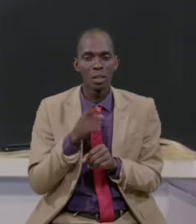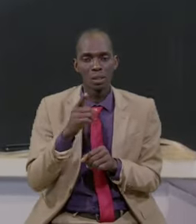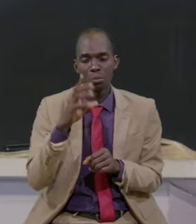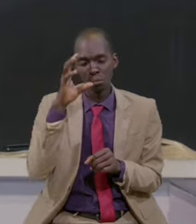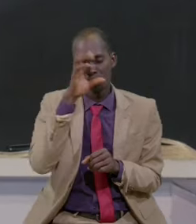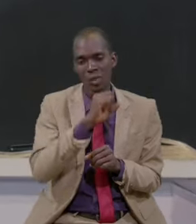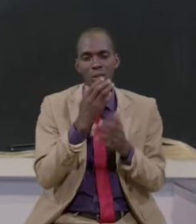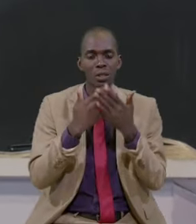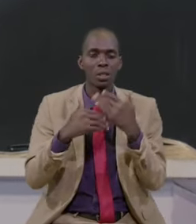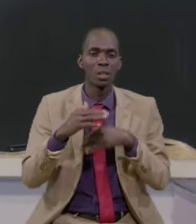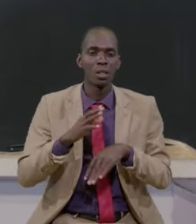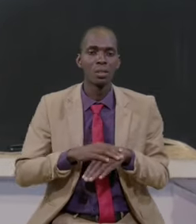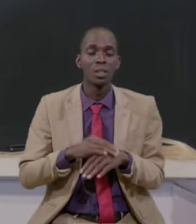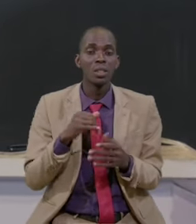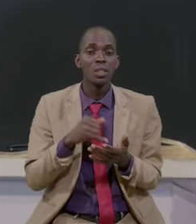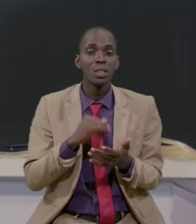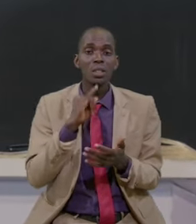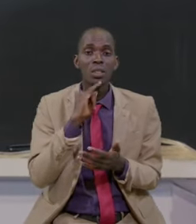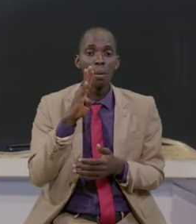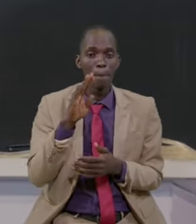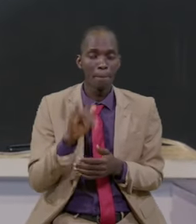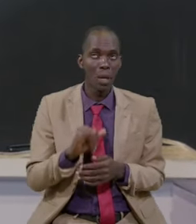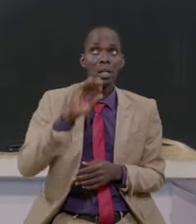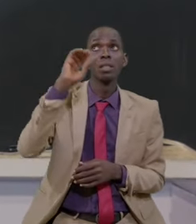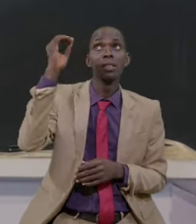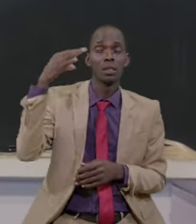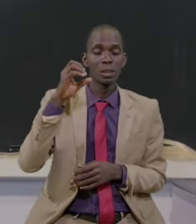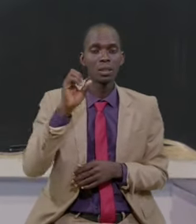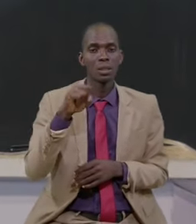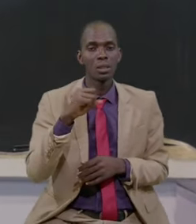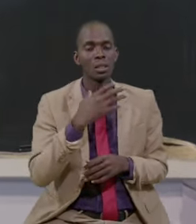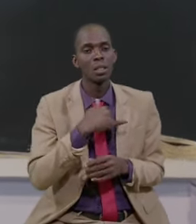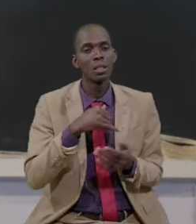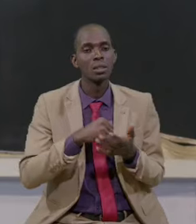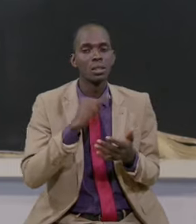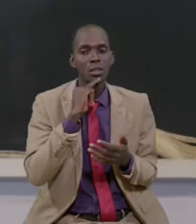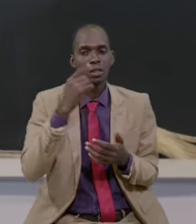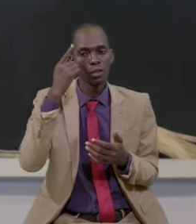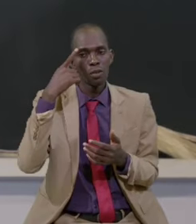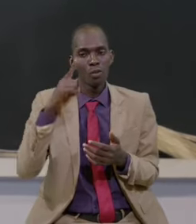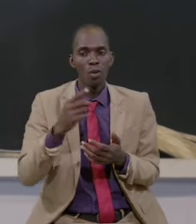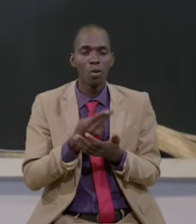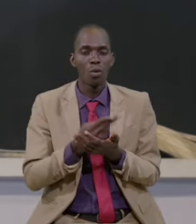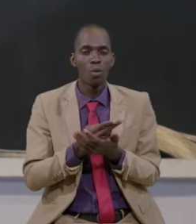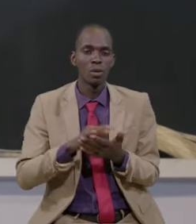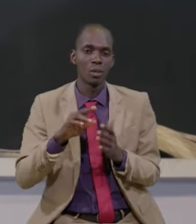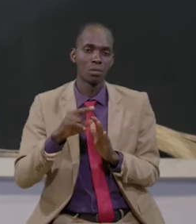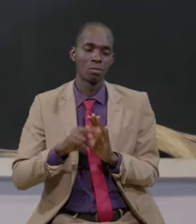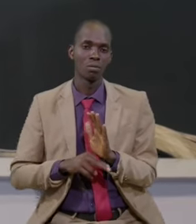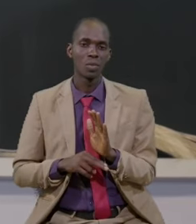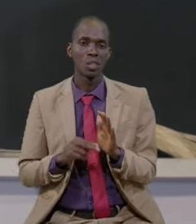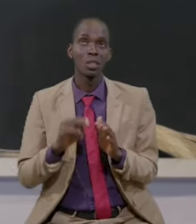Dieu. C'est par la grâce, oui. Et c'est pour la piété, la sanctification. Par la grâce,